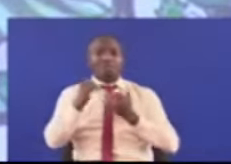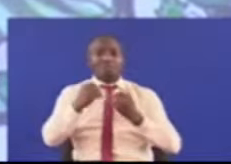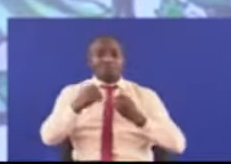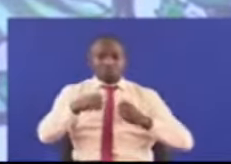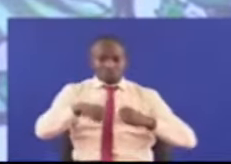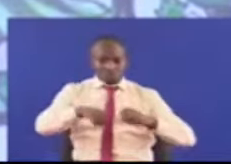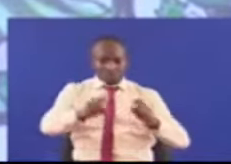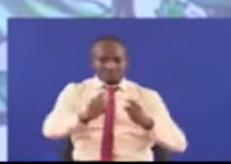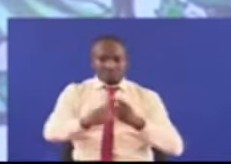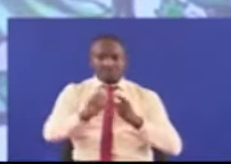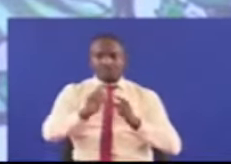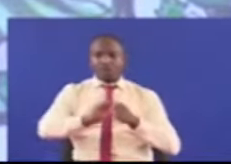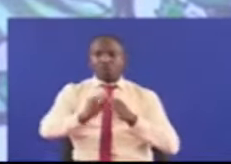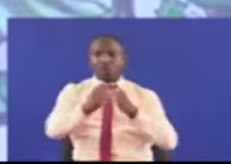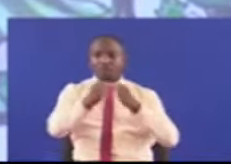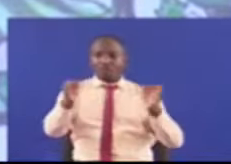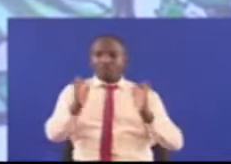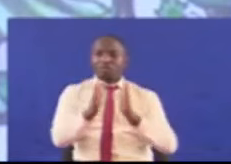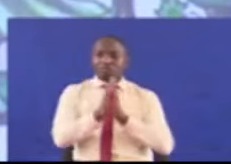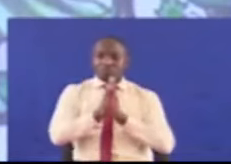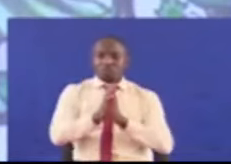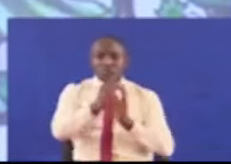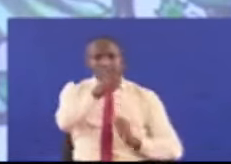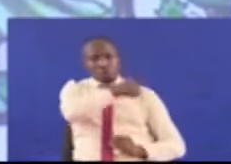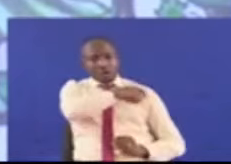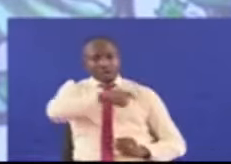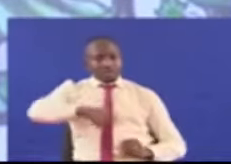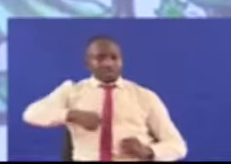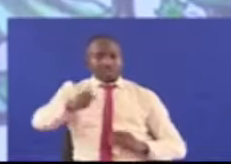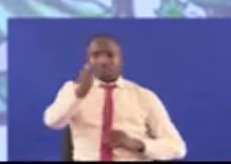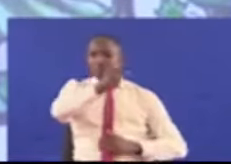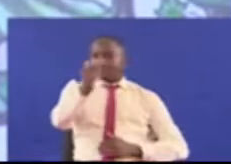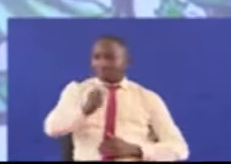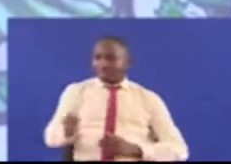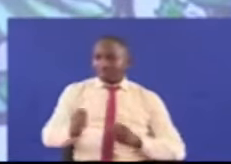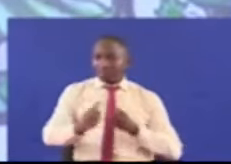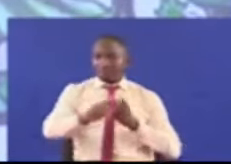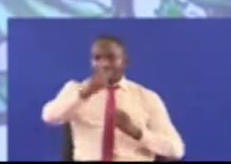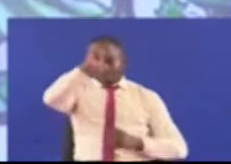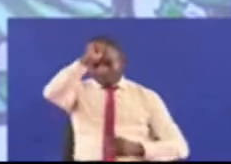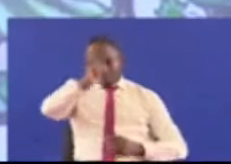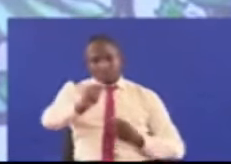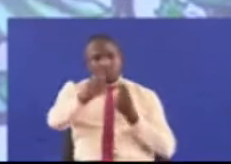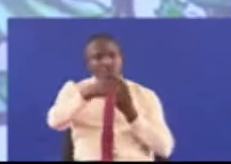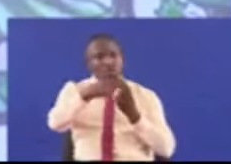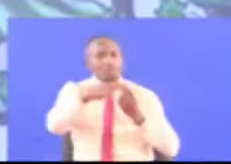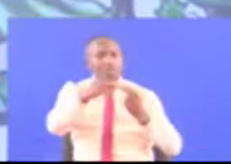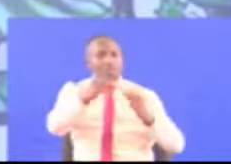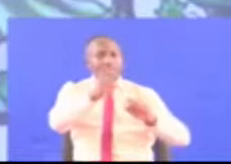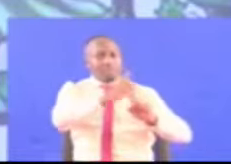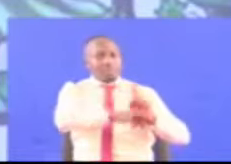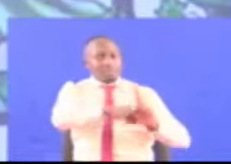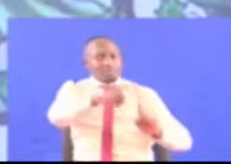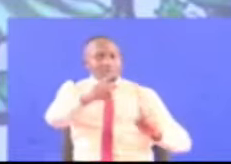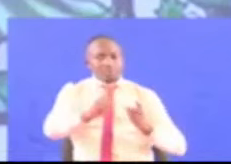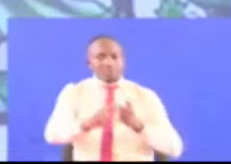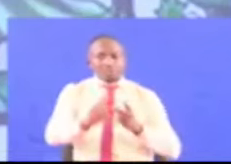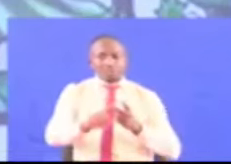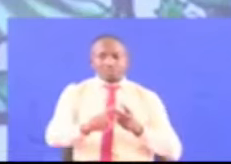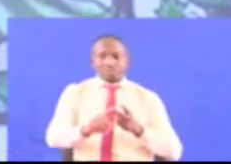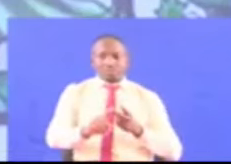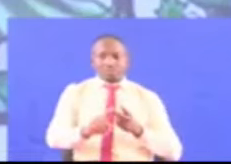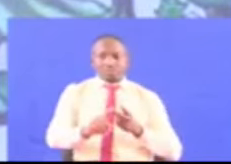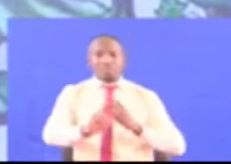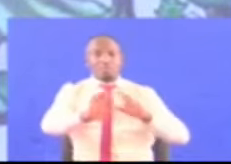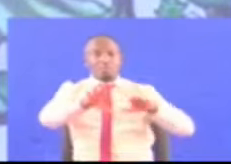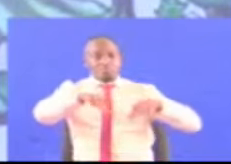nitumie nafasi hii kumshukuru sana Mheshimiwa Rais wa Jamhuri ya Muungano wa Tanzania, Mheshimiwa Dr. Samia Suluhu Hassan, kwa